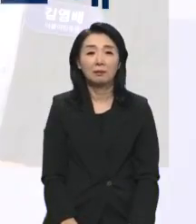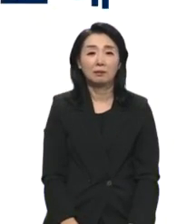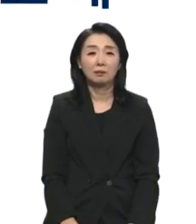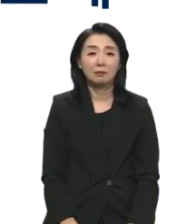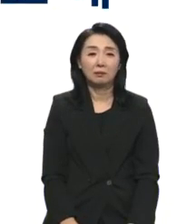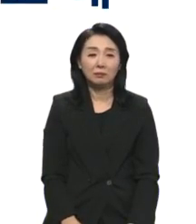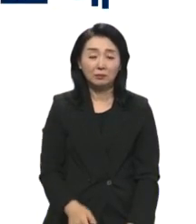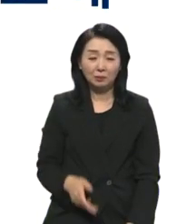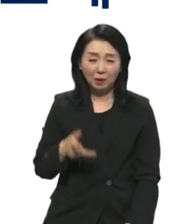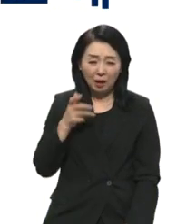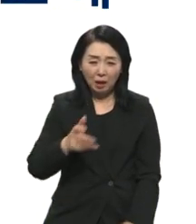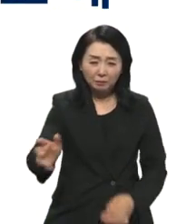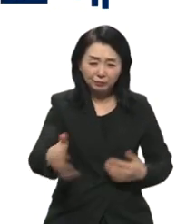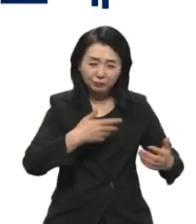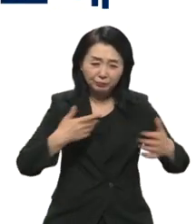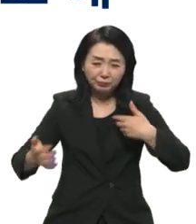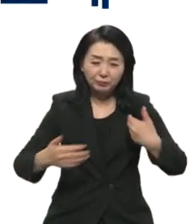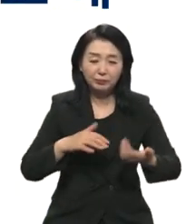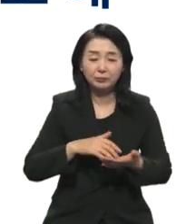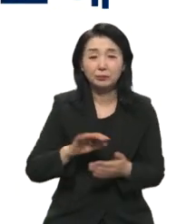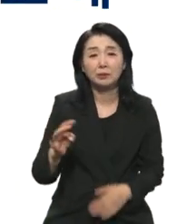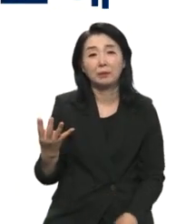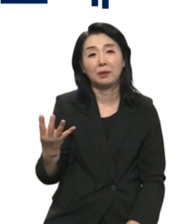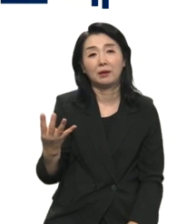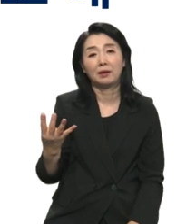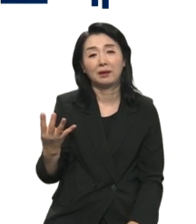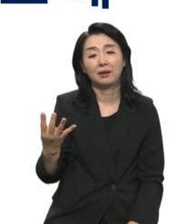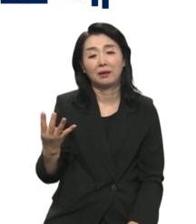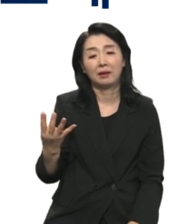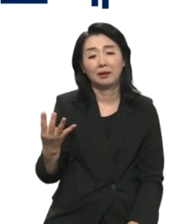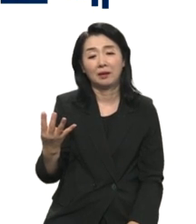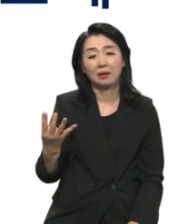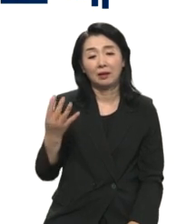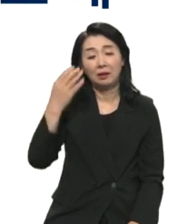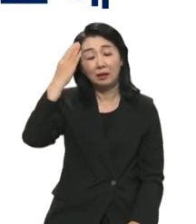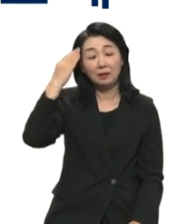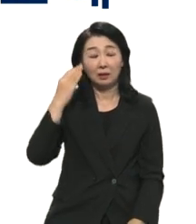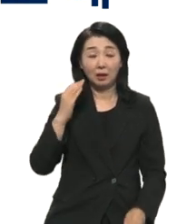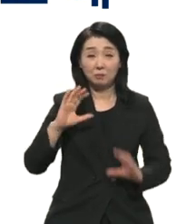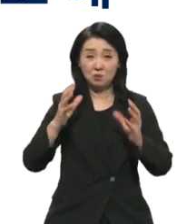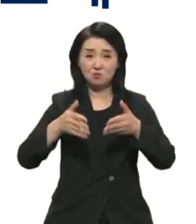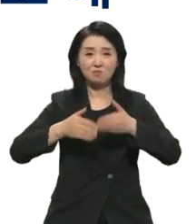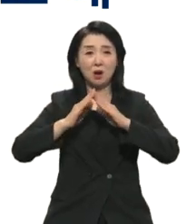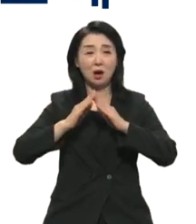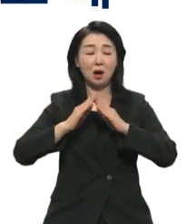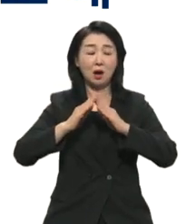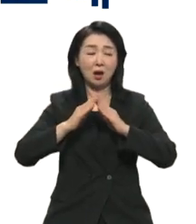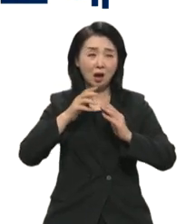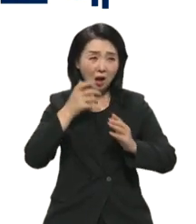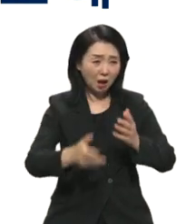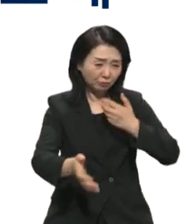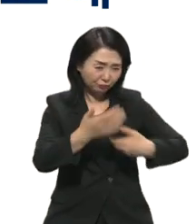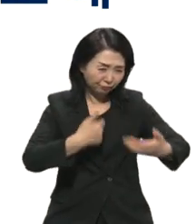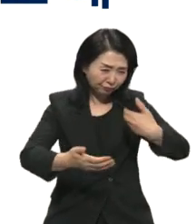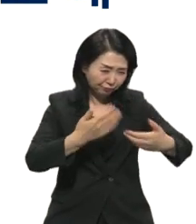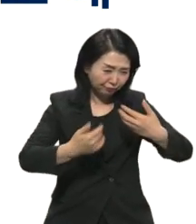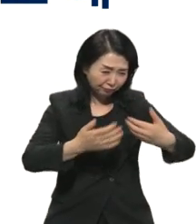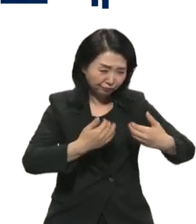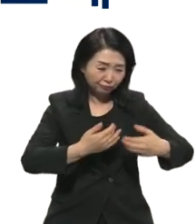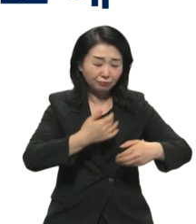압수수색을 400번 가까이 했다고 그래요 관련 사건에 대해서 대한민국이 생기고 이렇게 많은 거의 100명에